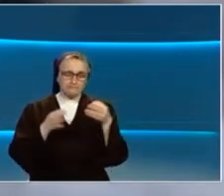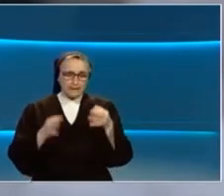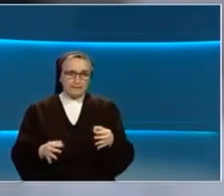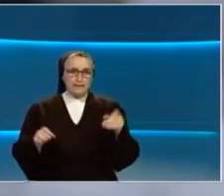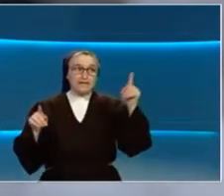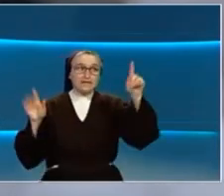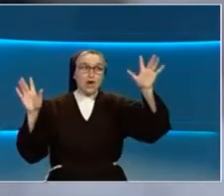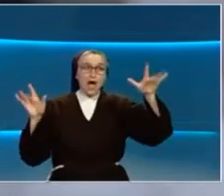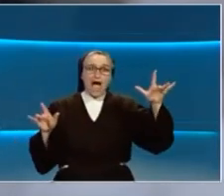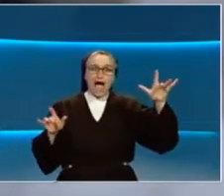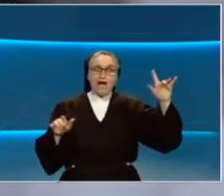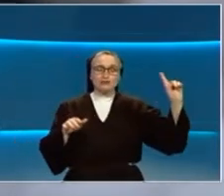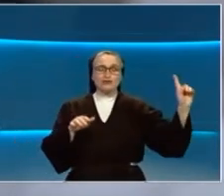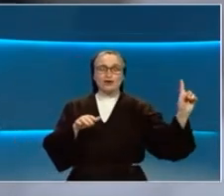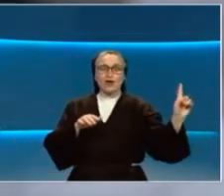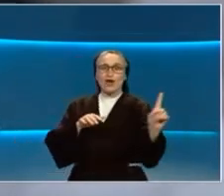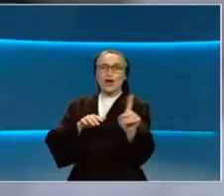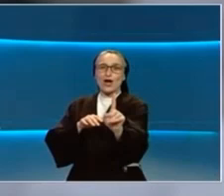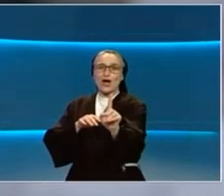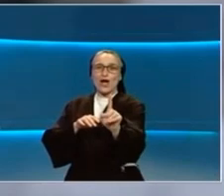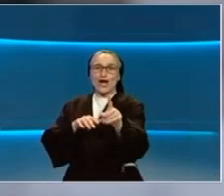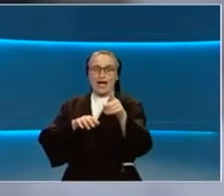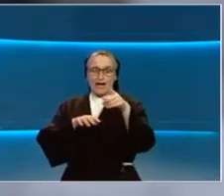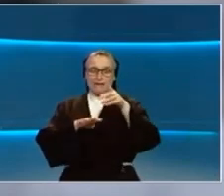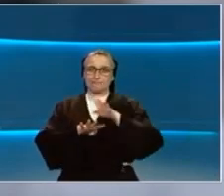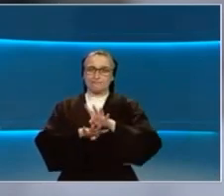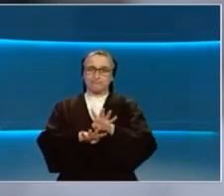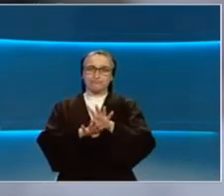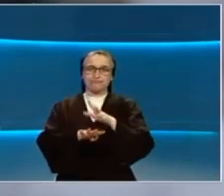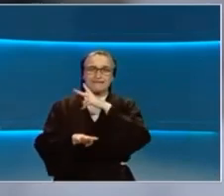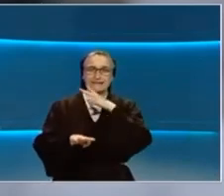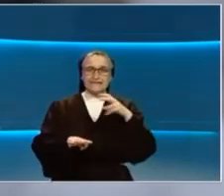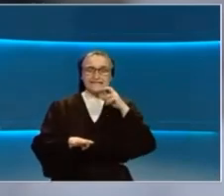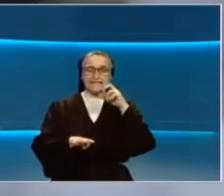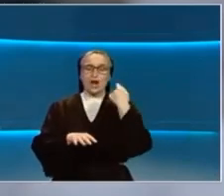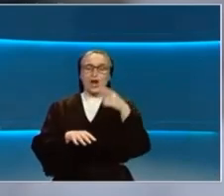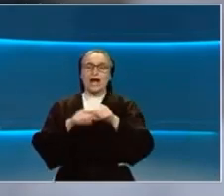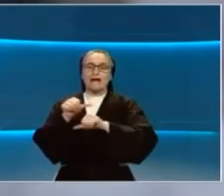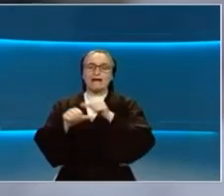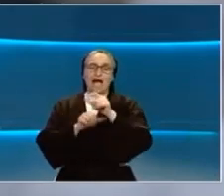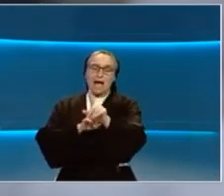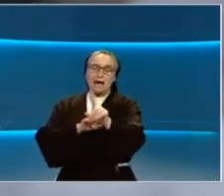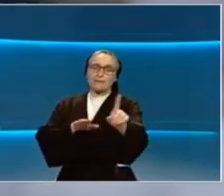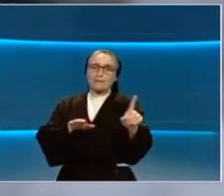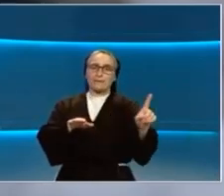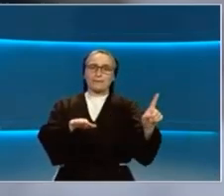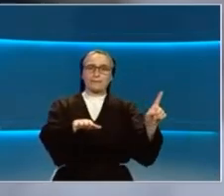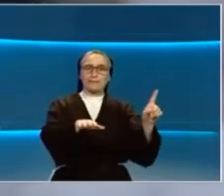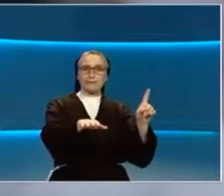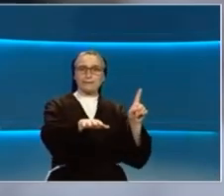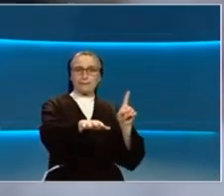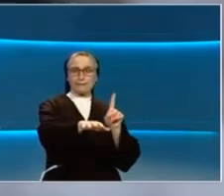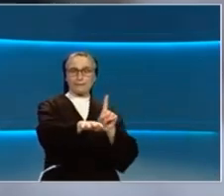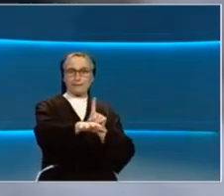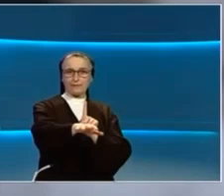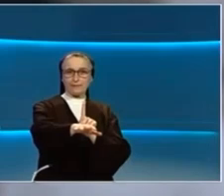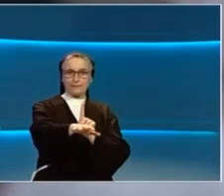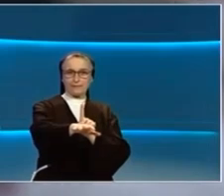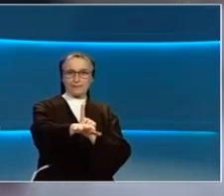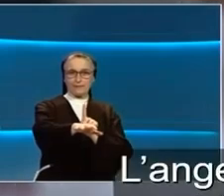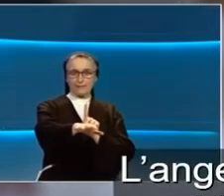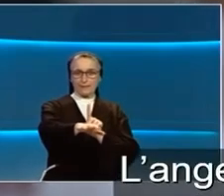L'angelo di Dio, che precedeva l'accampamento di Israele, cambiò posto e passò indietro.